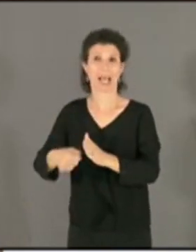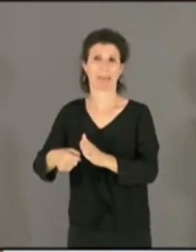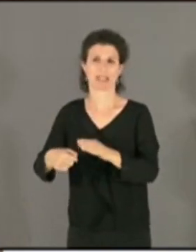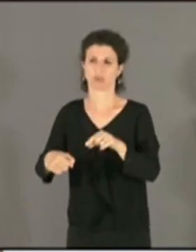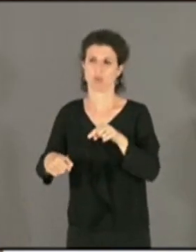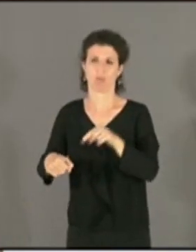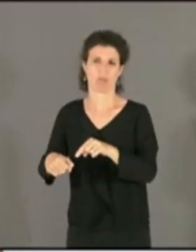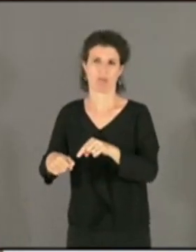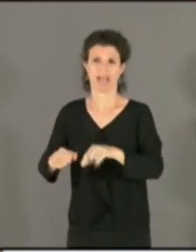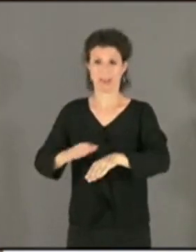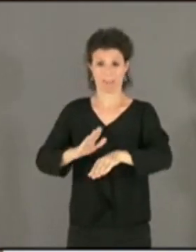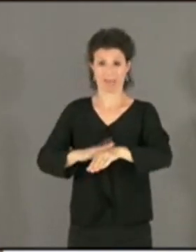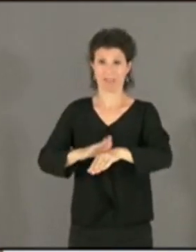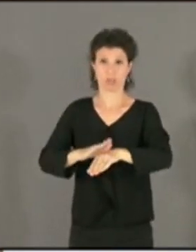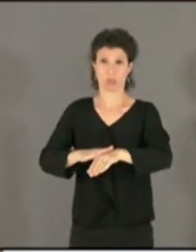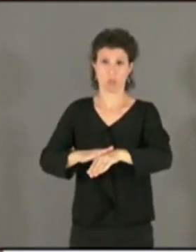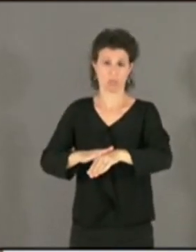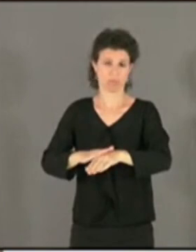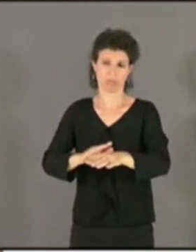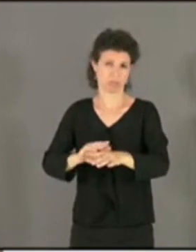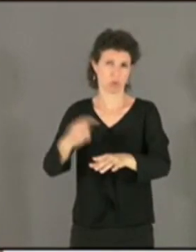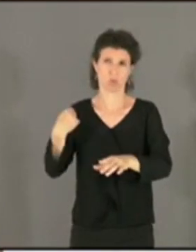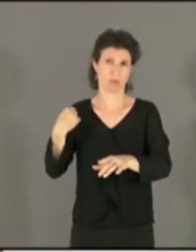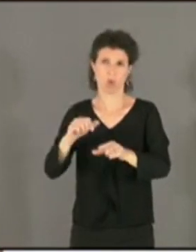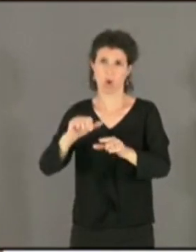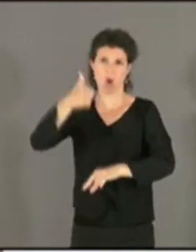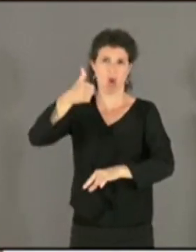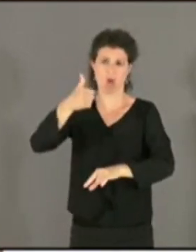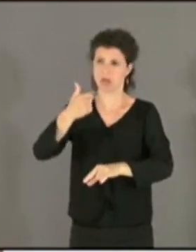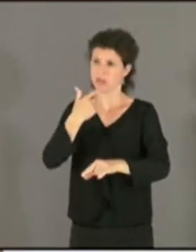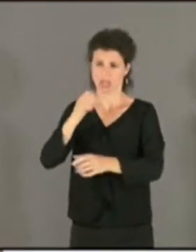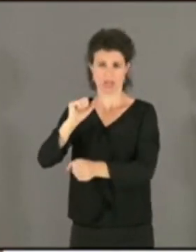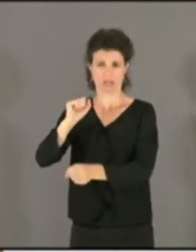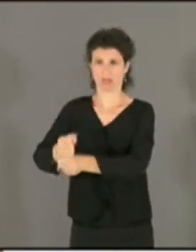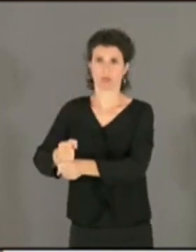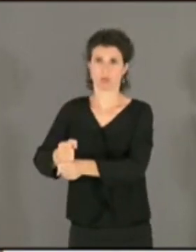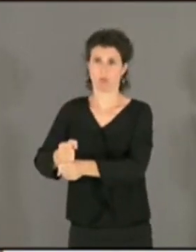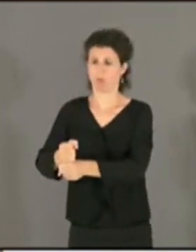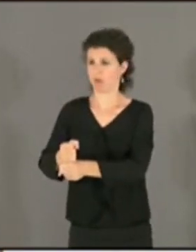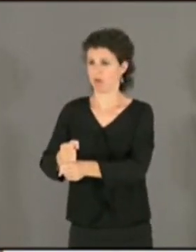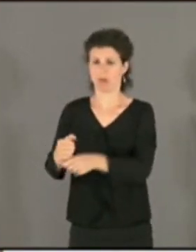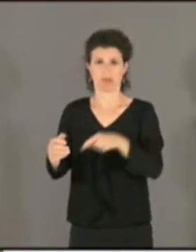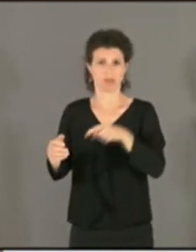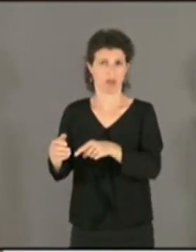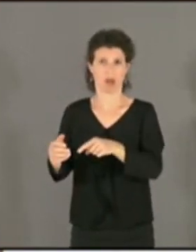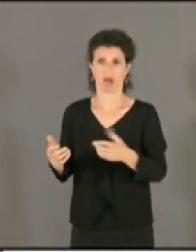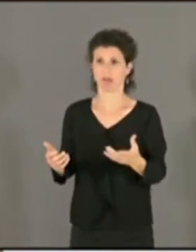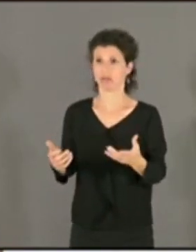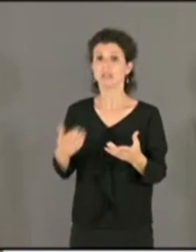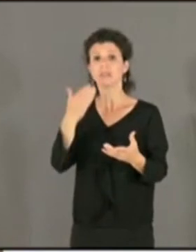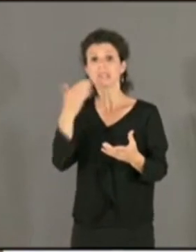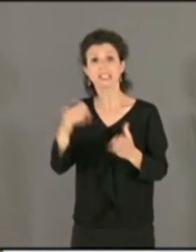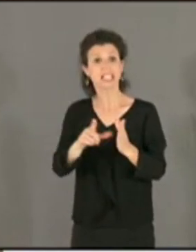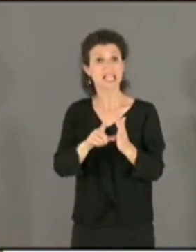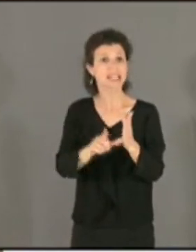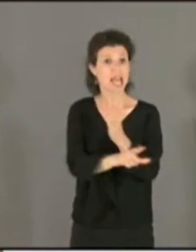meilleure des préventions, c'est la répression. Quand la sanction tombe, et qu'elle tombe lorsque chaque délit est commis,